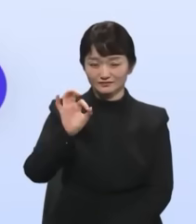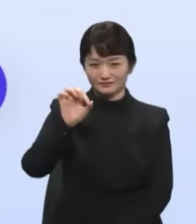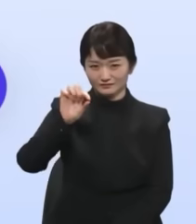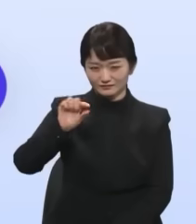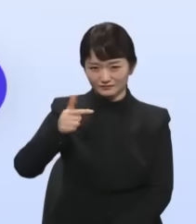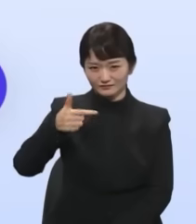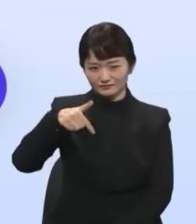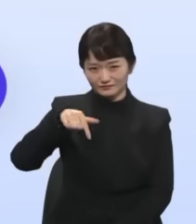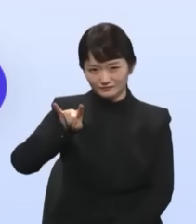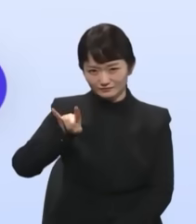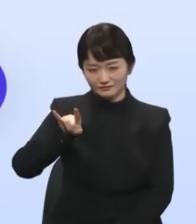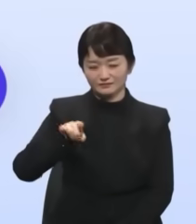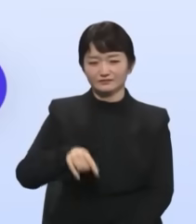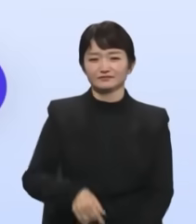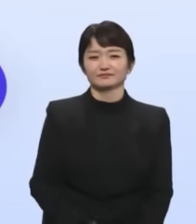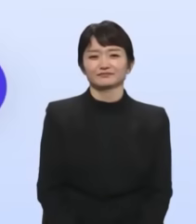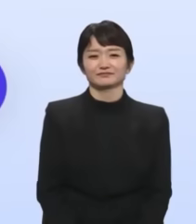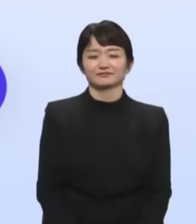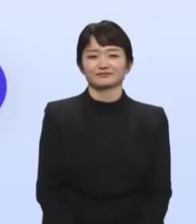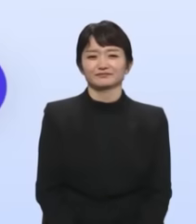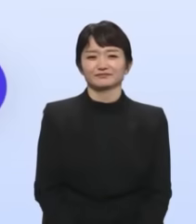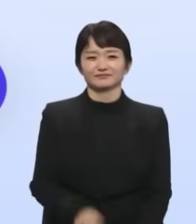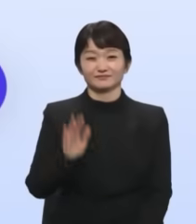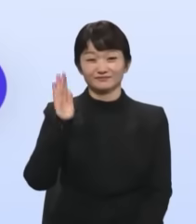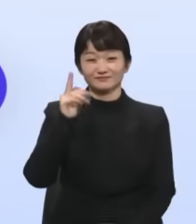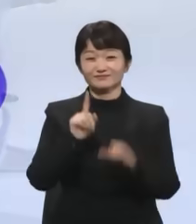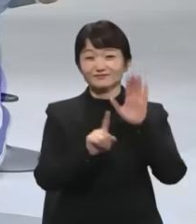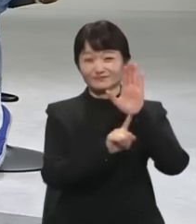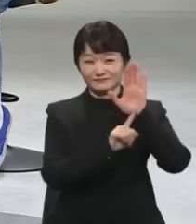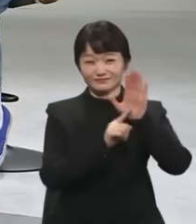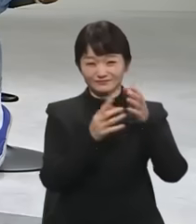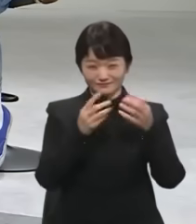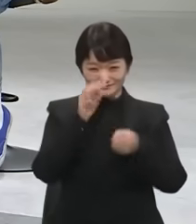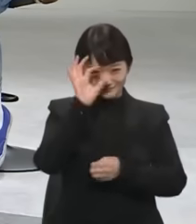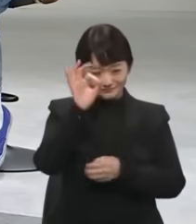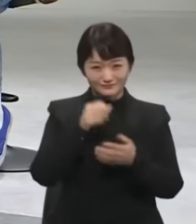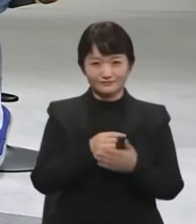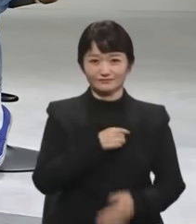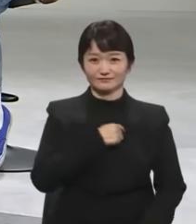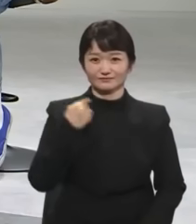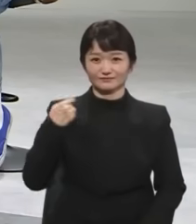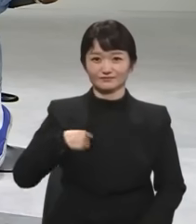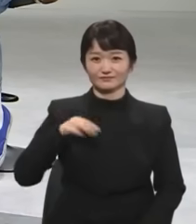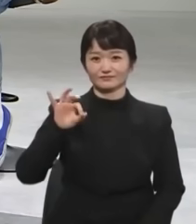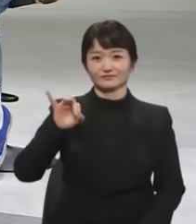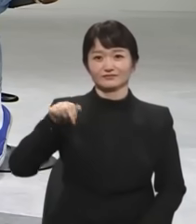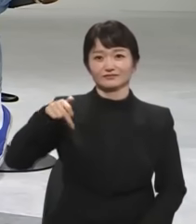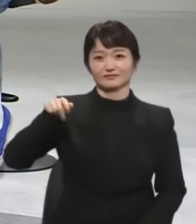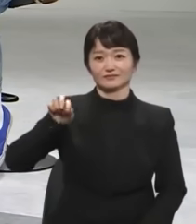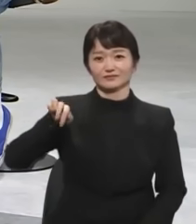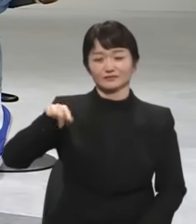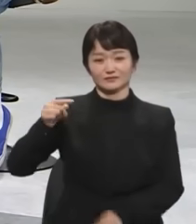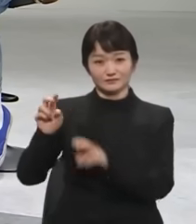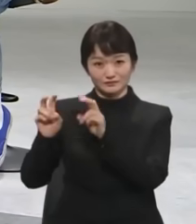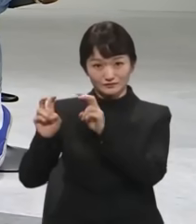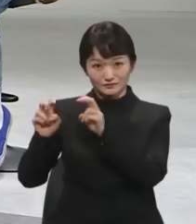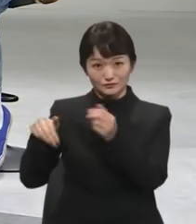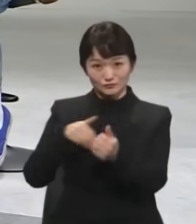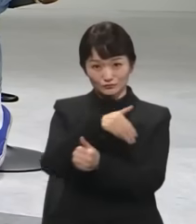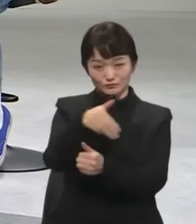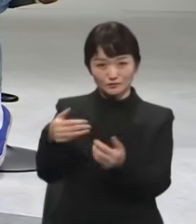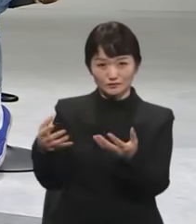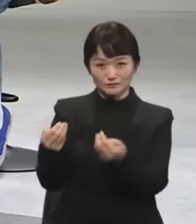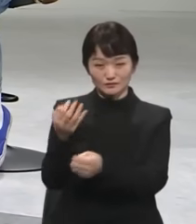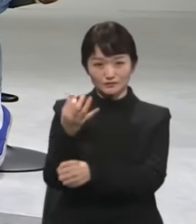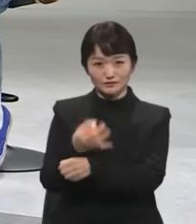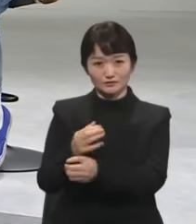단어들이 연관어로 뜨고 있습니다. 요새 광고도 사실 많이 봤습니다. 중국의 네. 이커머스 업체고 추위에서 요새 이용하는 사람들도